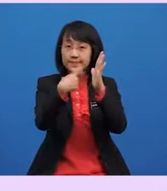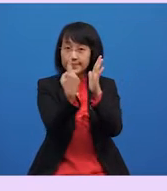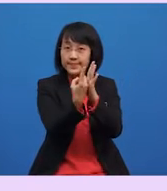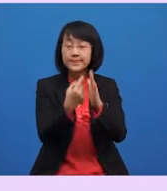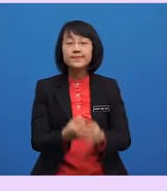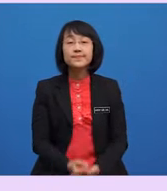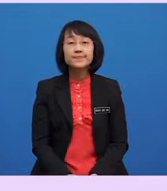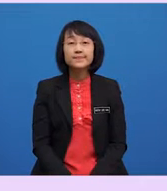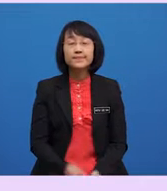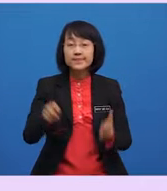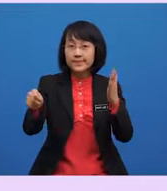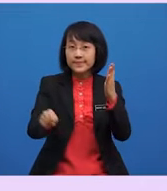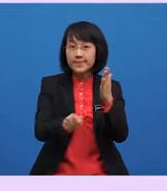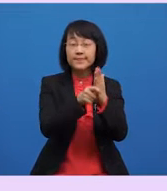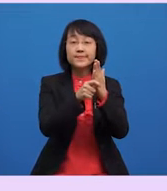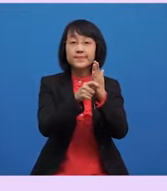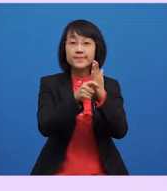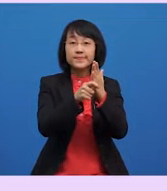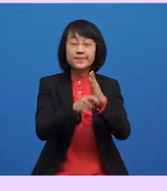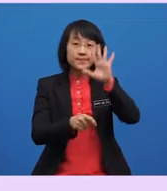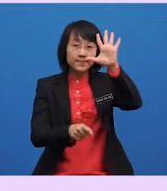jam tambah